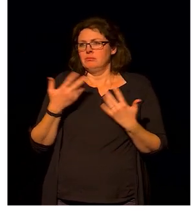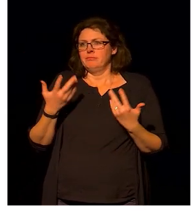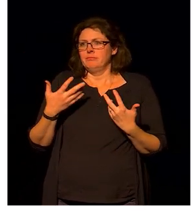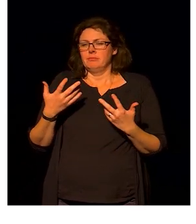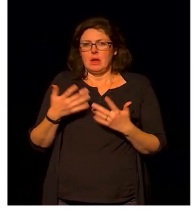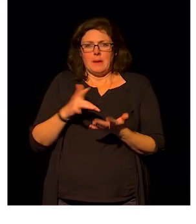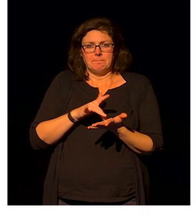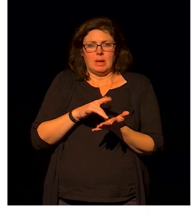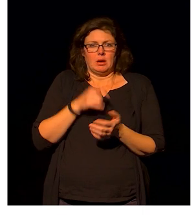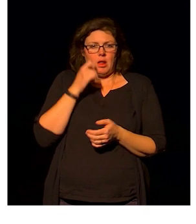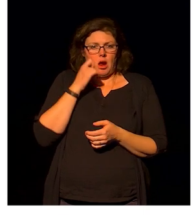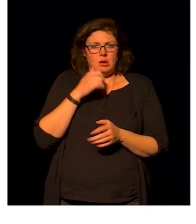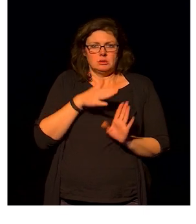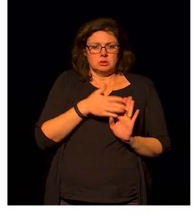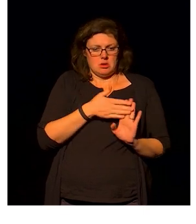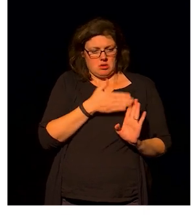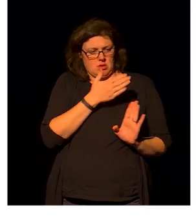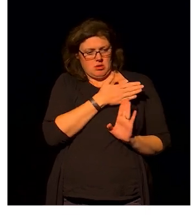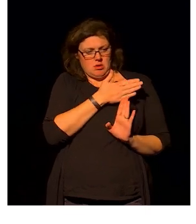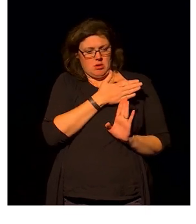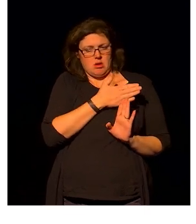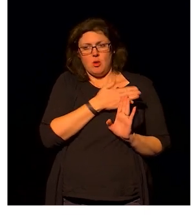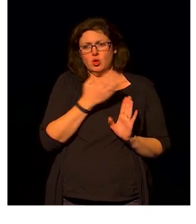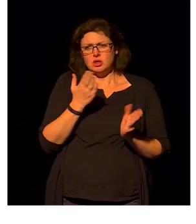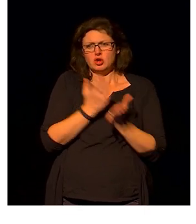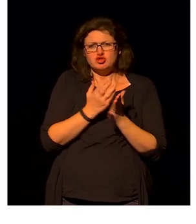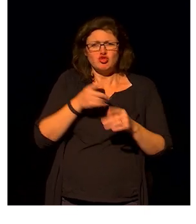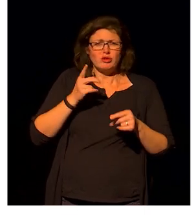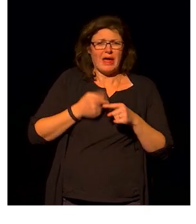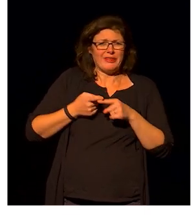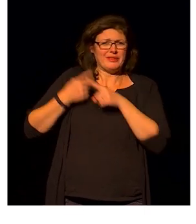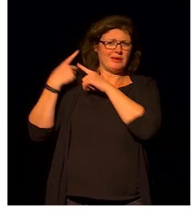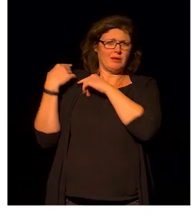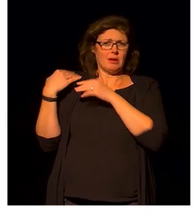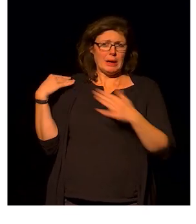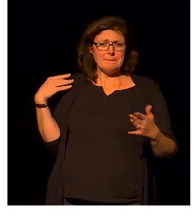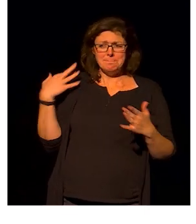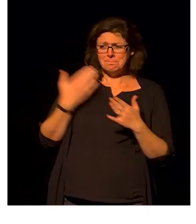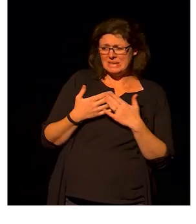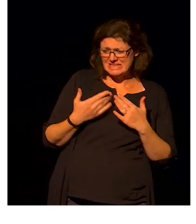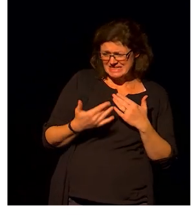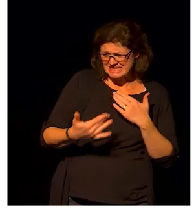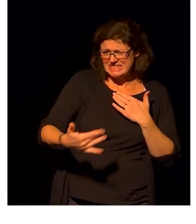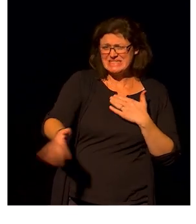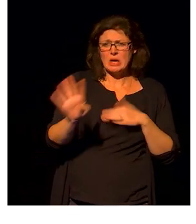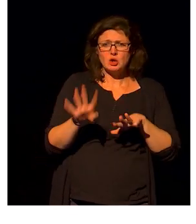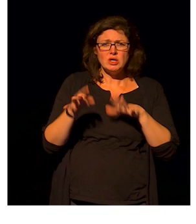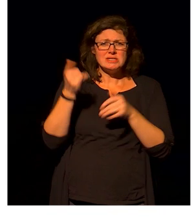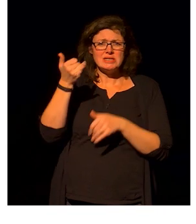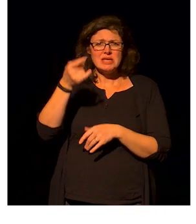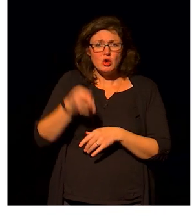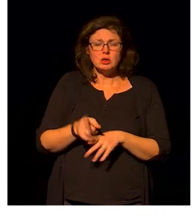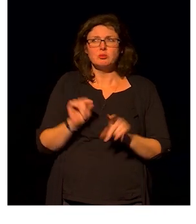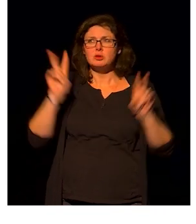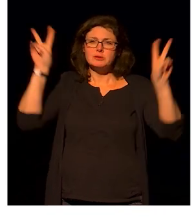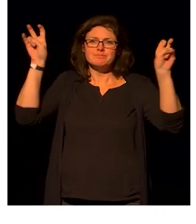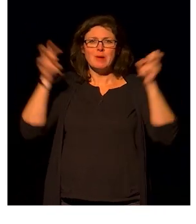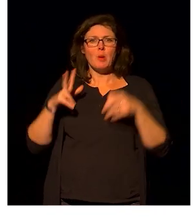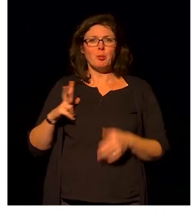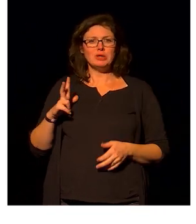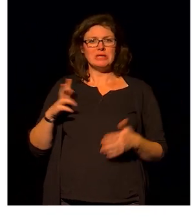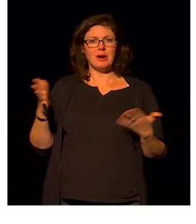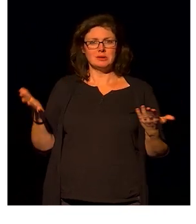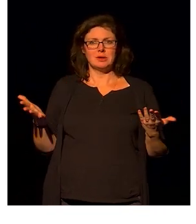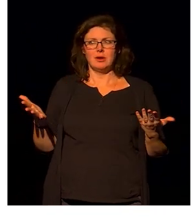von dem Mittelalter, beziehungsweise auch schon der Antike, bis ins 19. Jahrhundert, das heißt in die sogenannte Moderne hinein, wo plötzlich